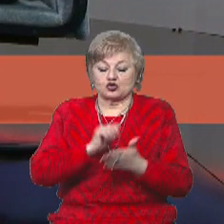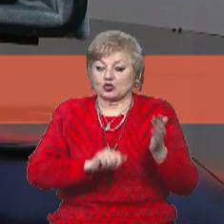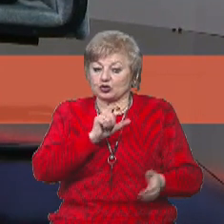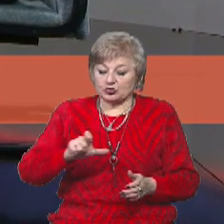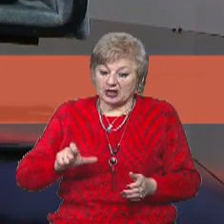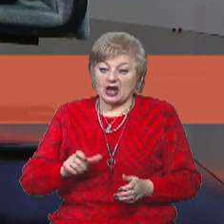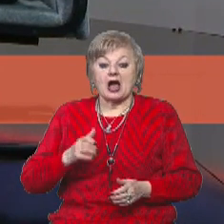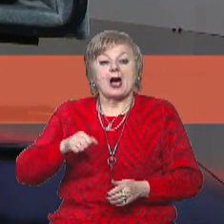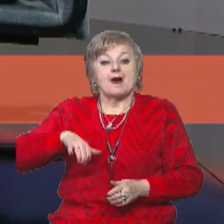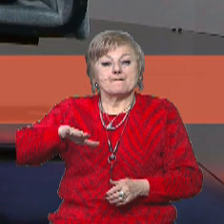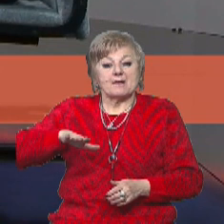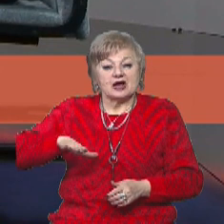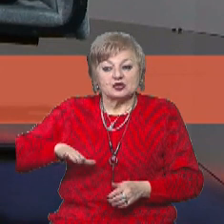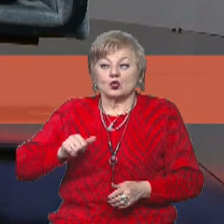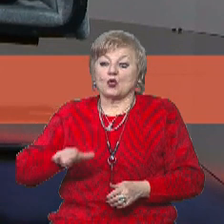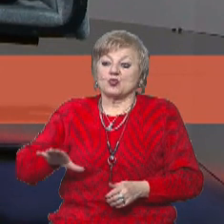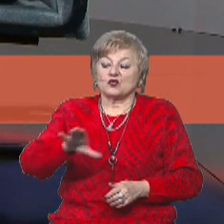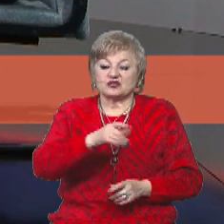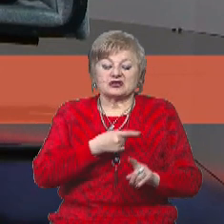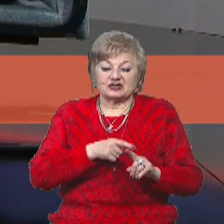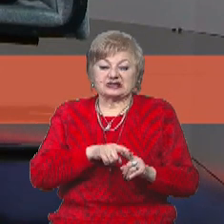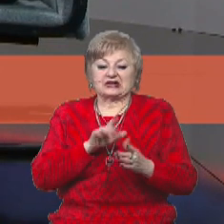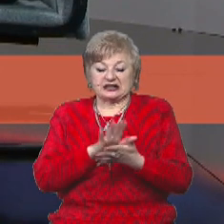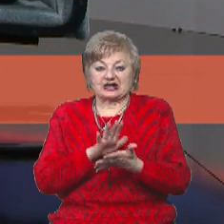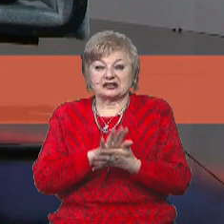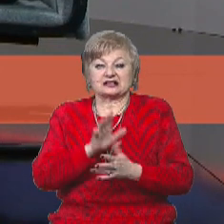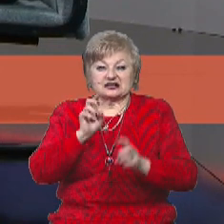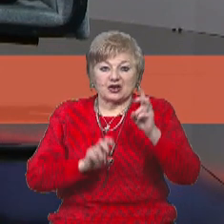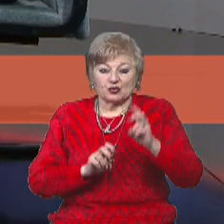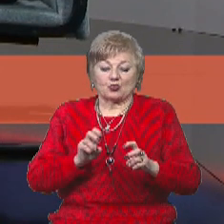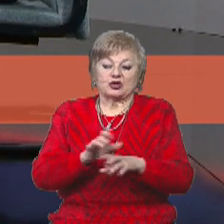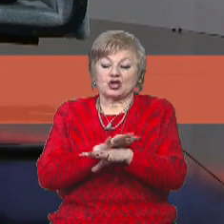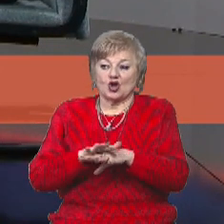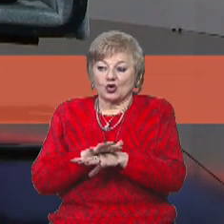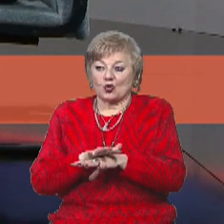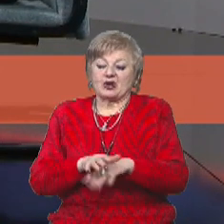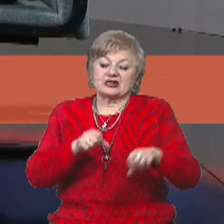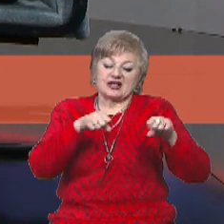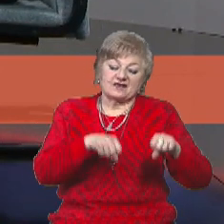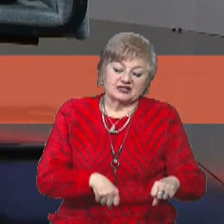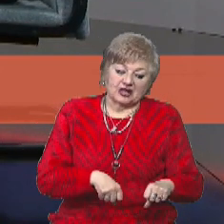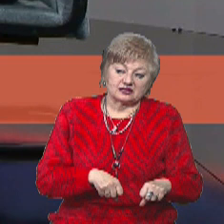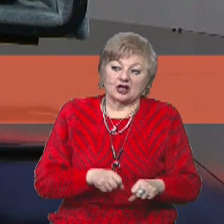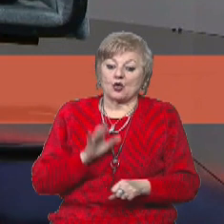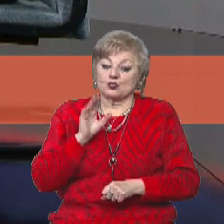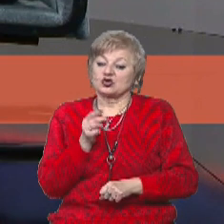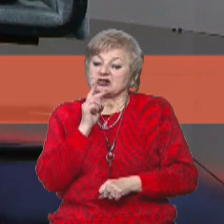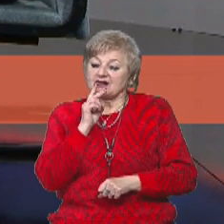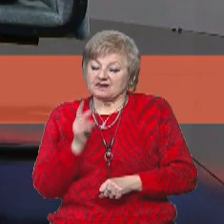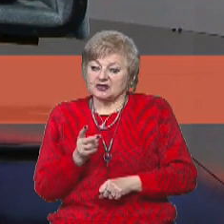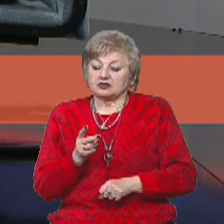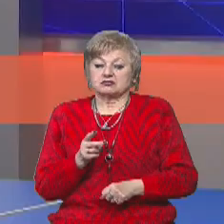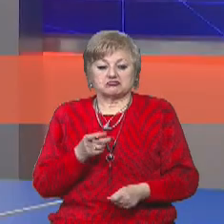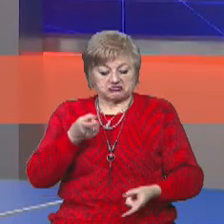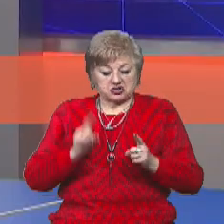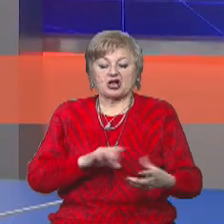А потім, коли всі, і забруднювачі, да, підприємства, і громада, і влада міська буде бачити реальні